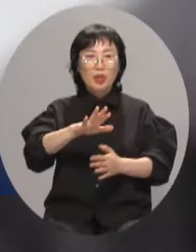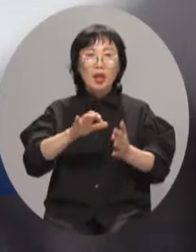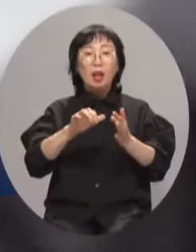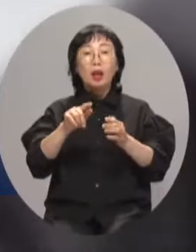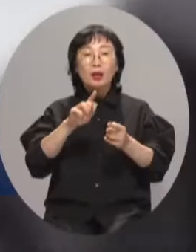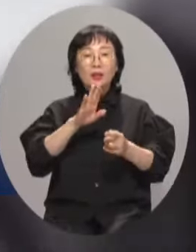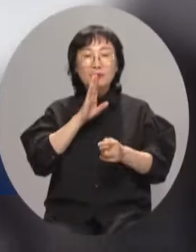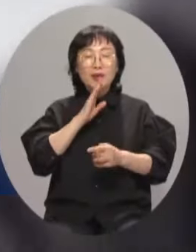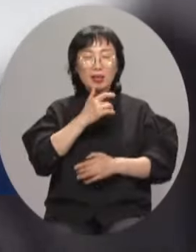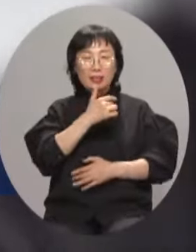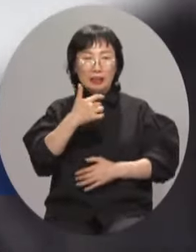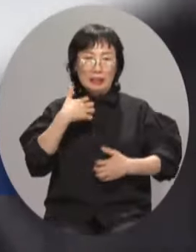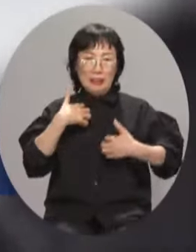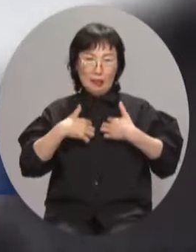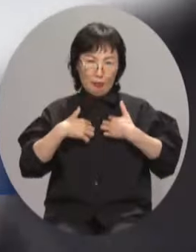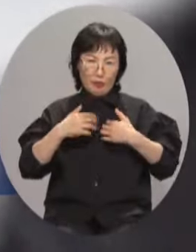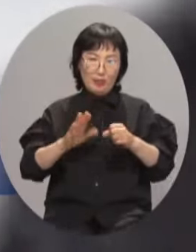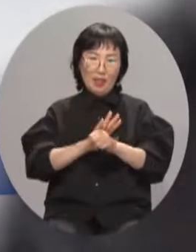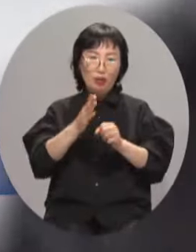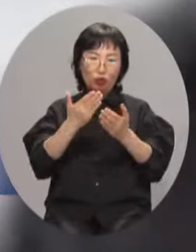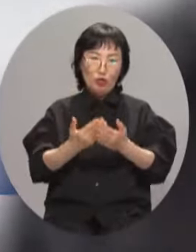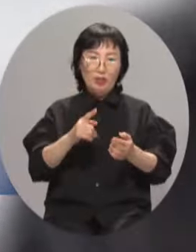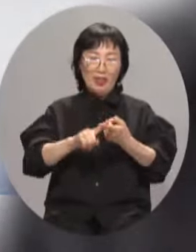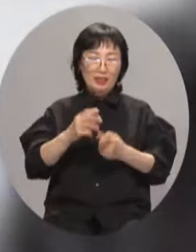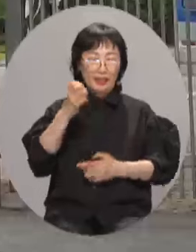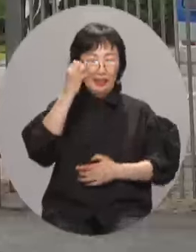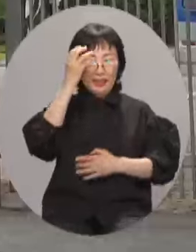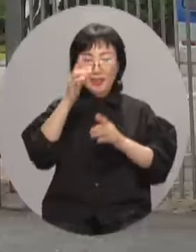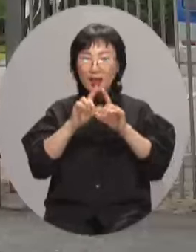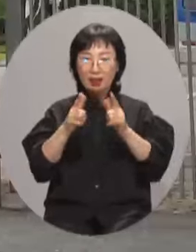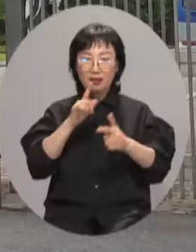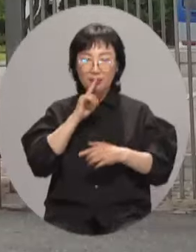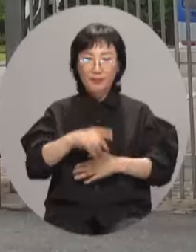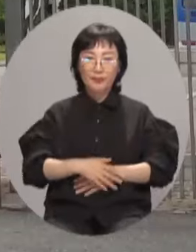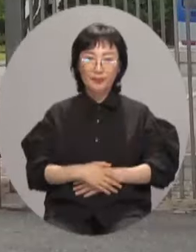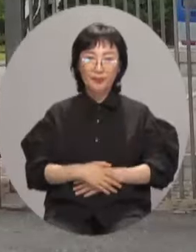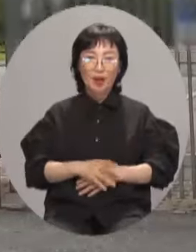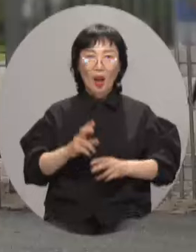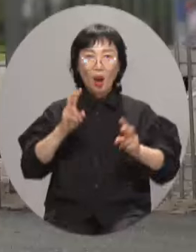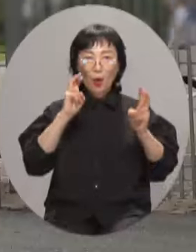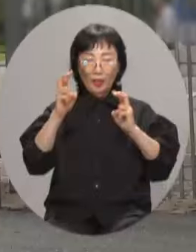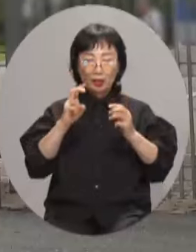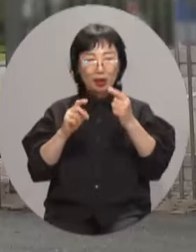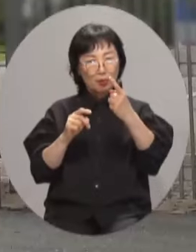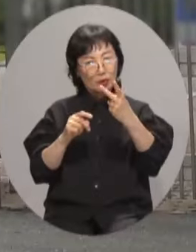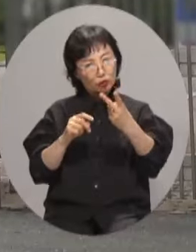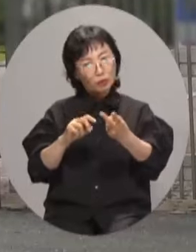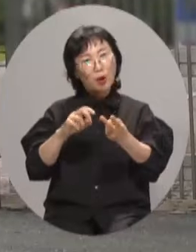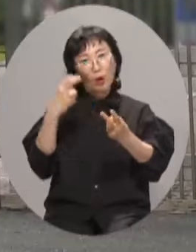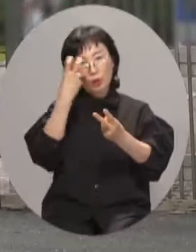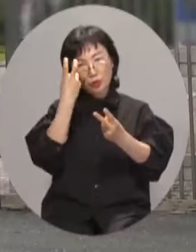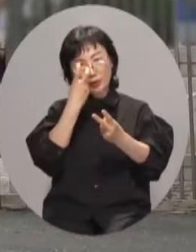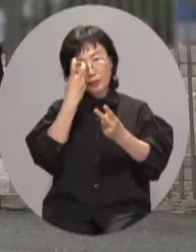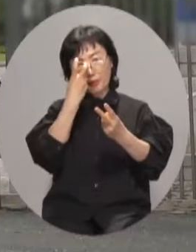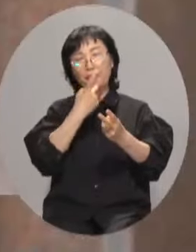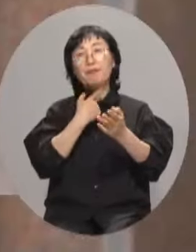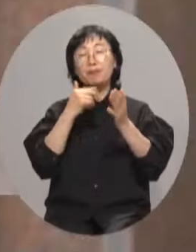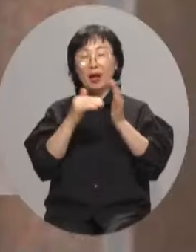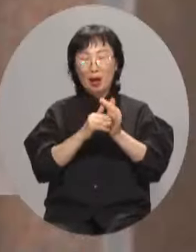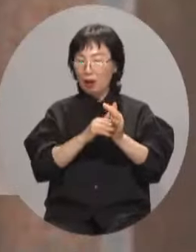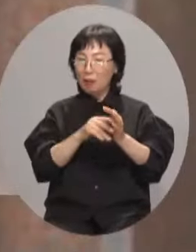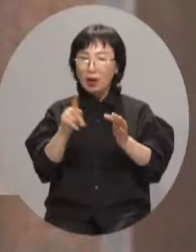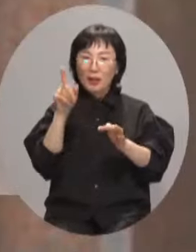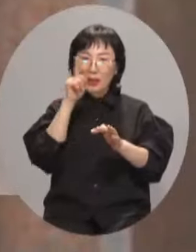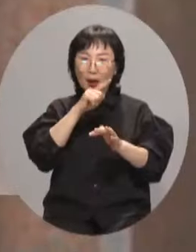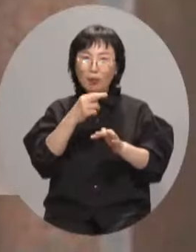큰 기쁨과 사랑을 주었는지는 잊지 않을게. 공장 측은 두 차례의 기관 조사에서 유독가스가